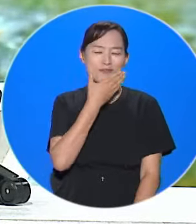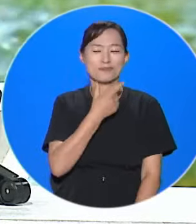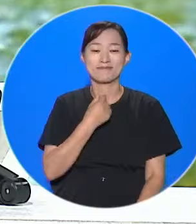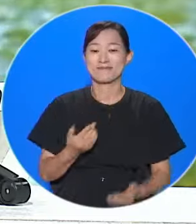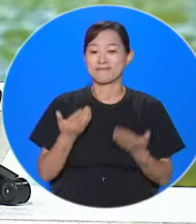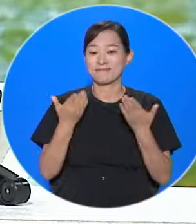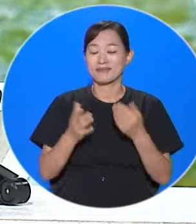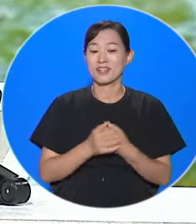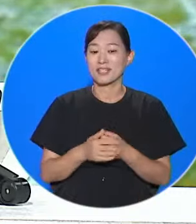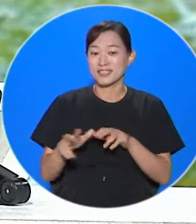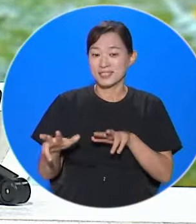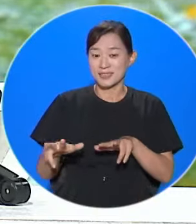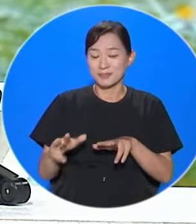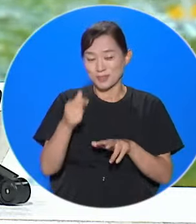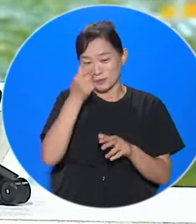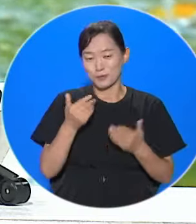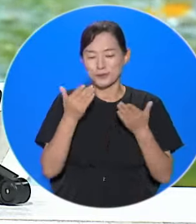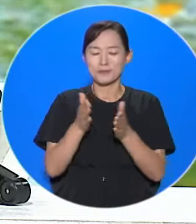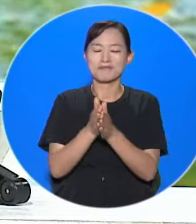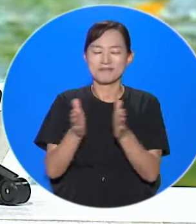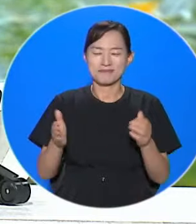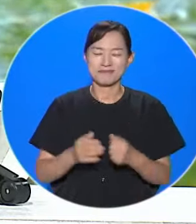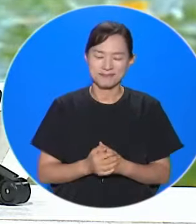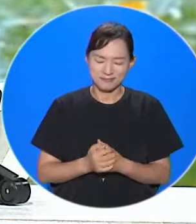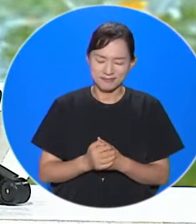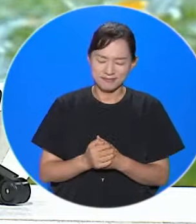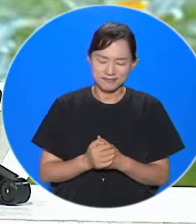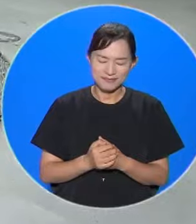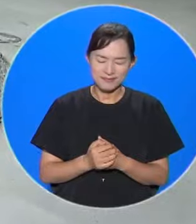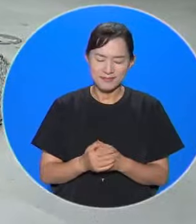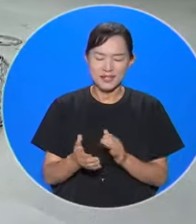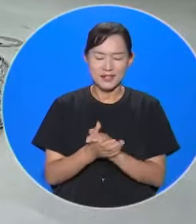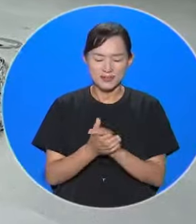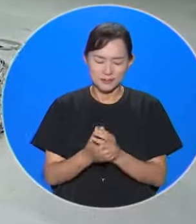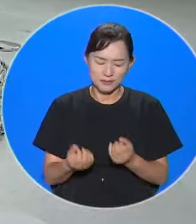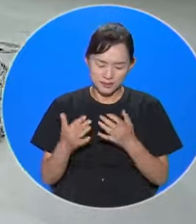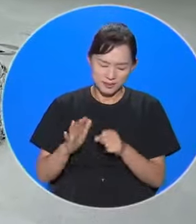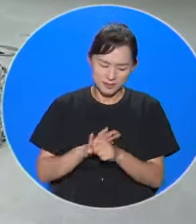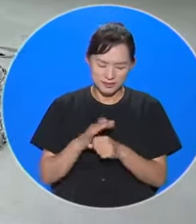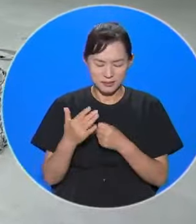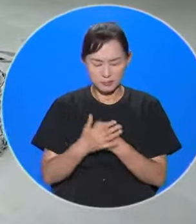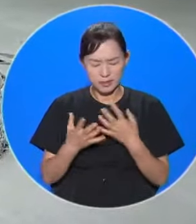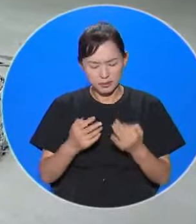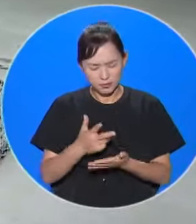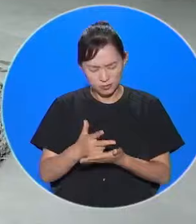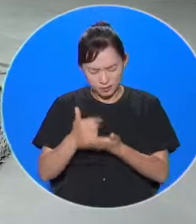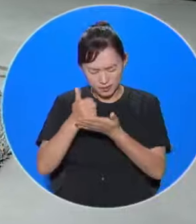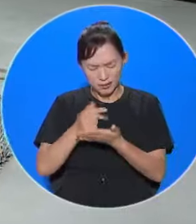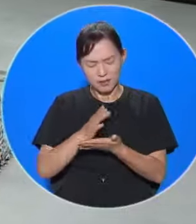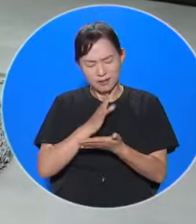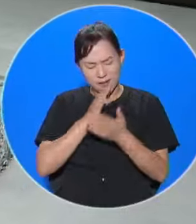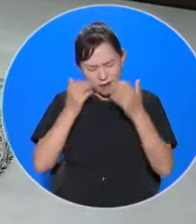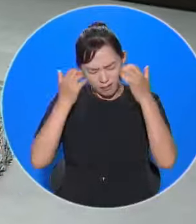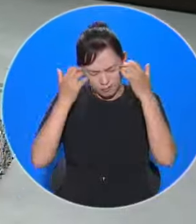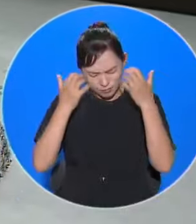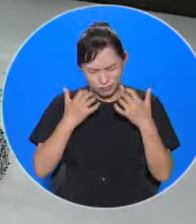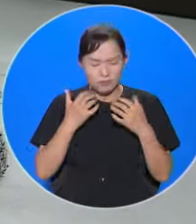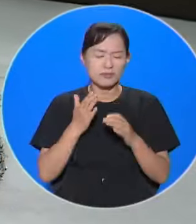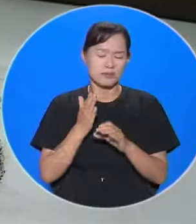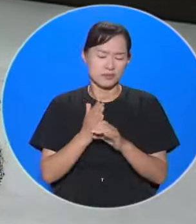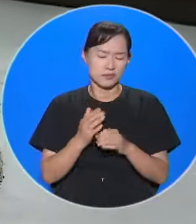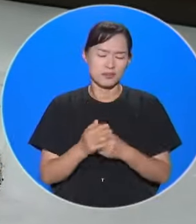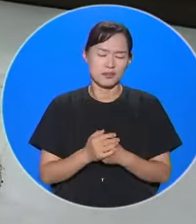축원합니다. 그럼 이 시간 제가 기도하고 시작하겠습니다. 할렐루야, 사랑과 은혜가 많으신 주님, 참으로 무더운 날씨 가운데